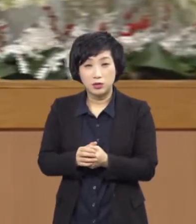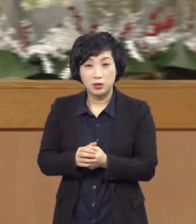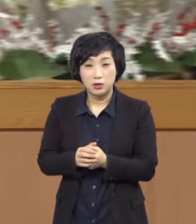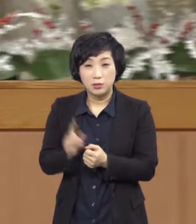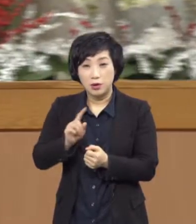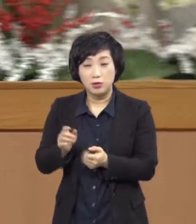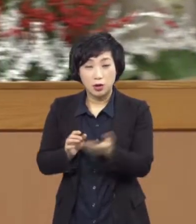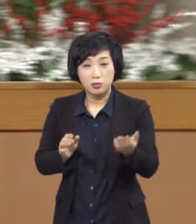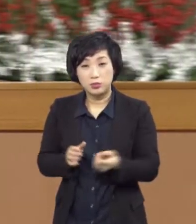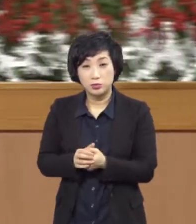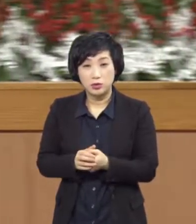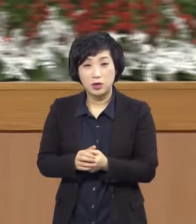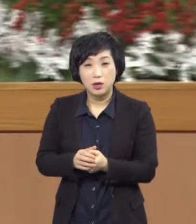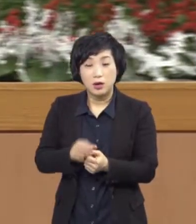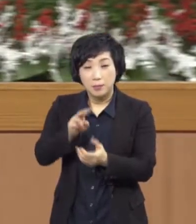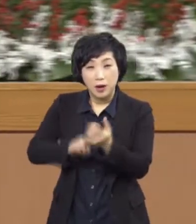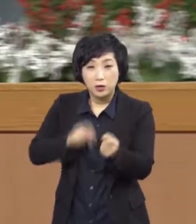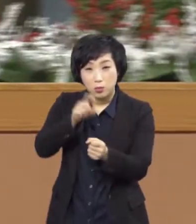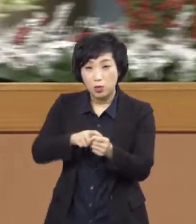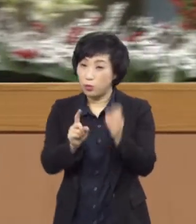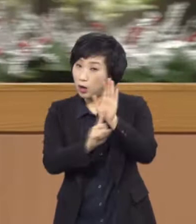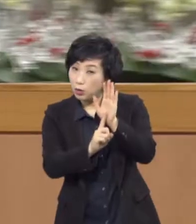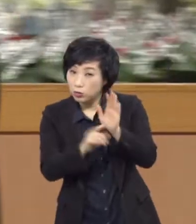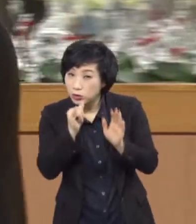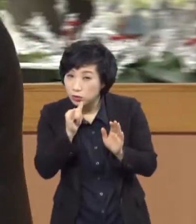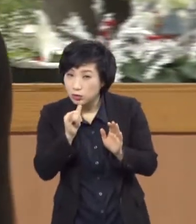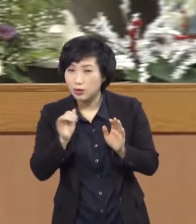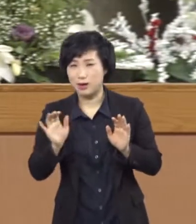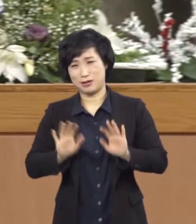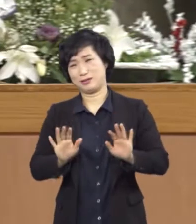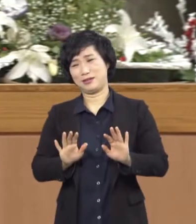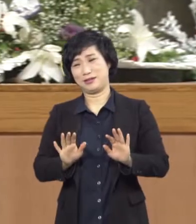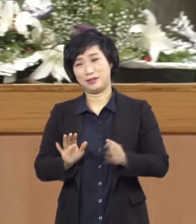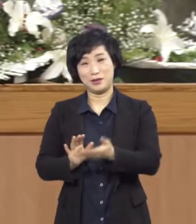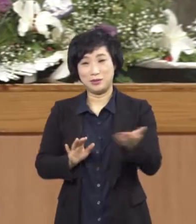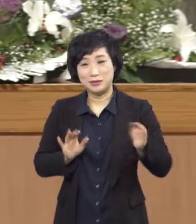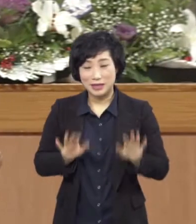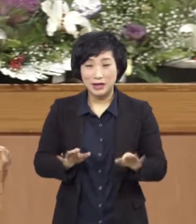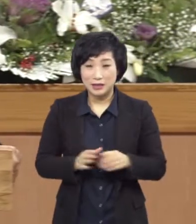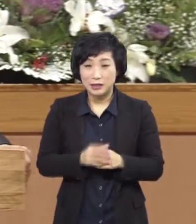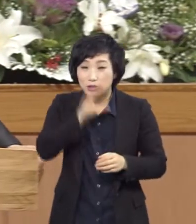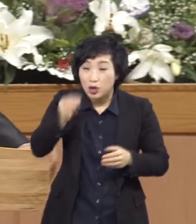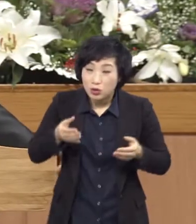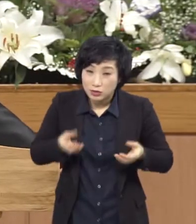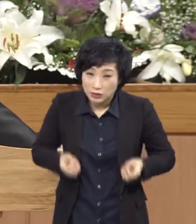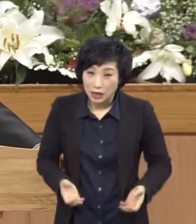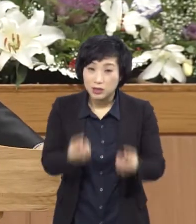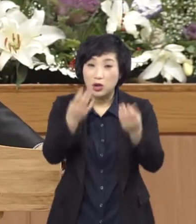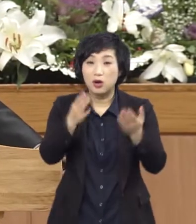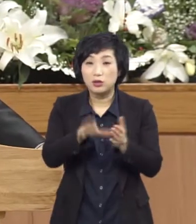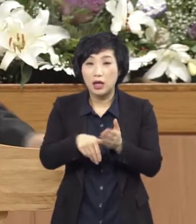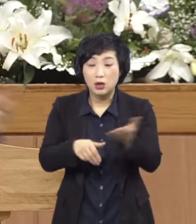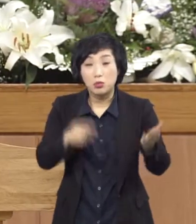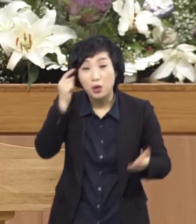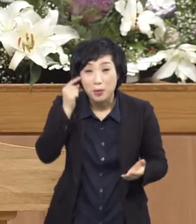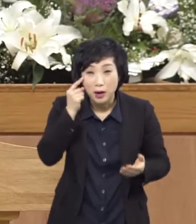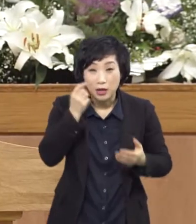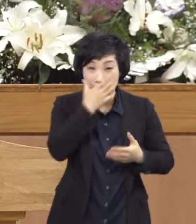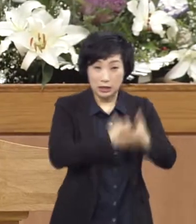만들어진 광고물에 불과하지만은 그러나 성탄 여러분 성탄가 나 위에 피 흘려